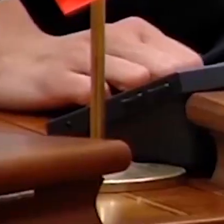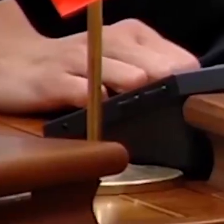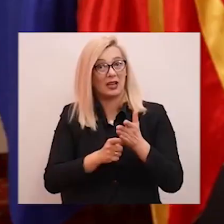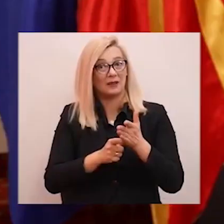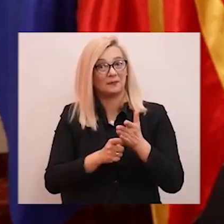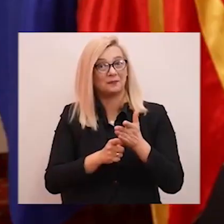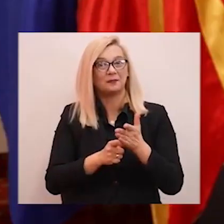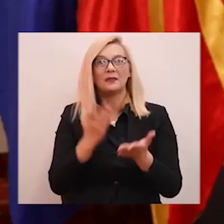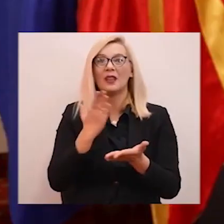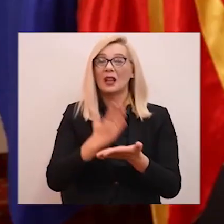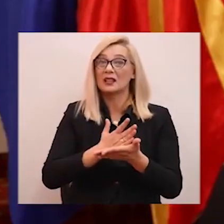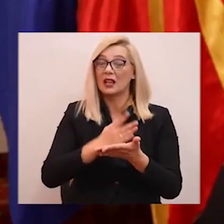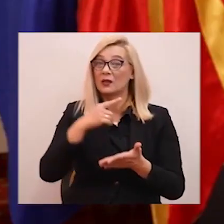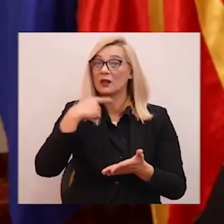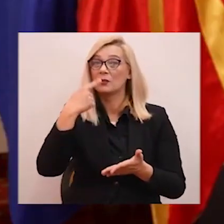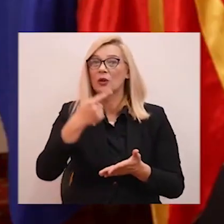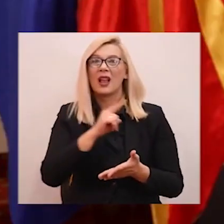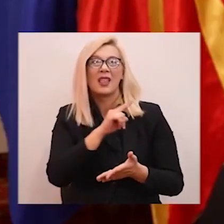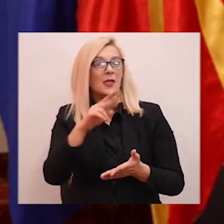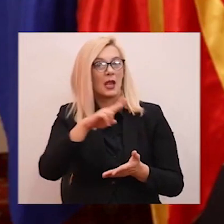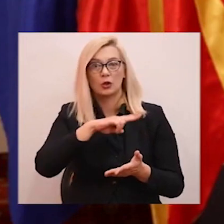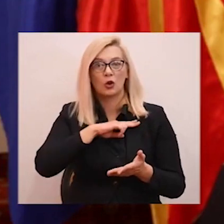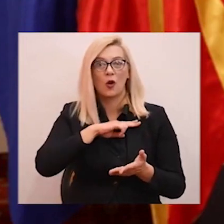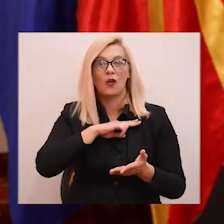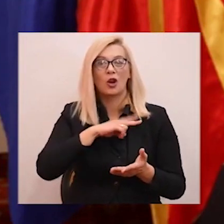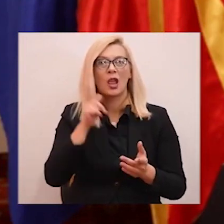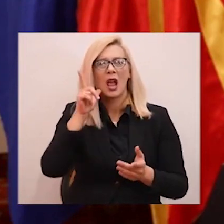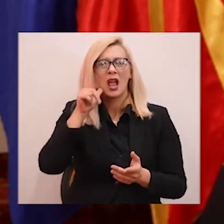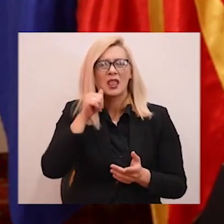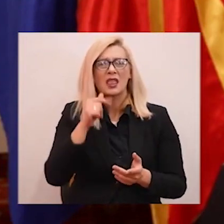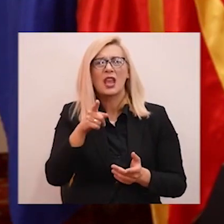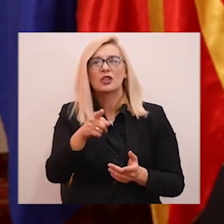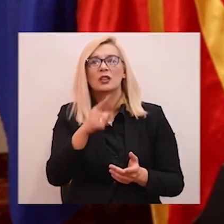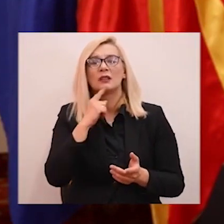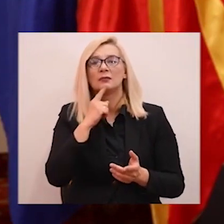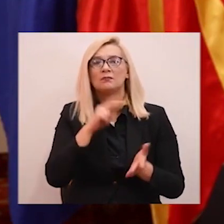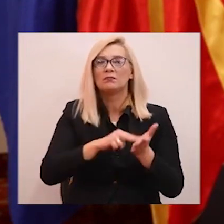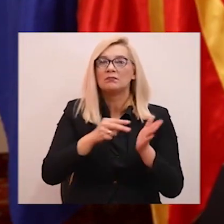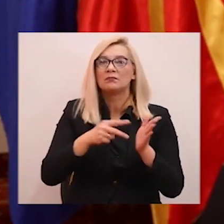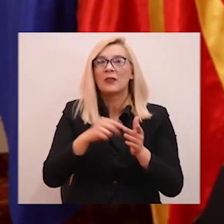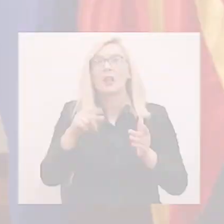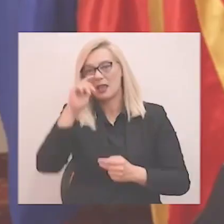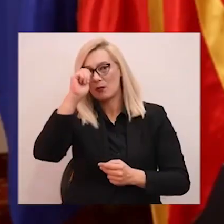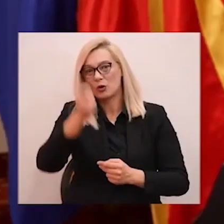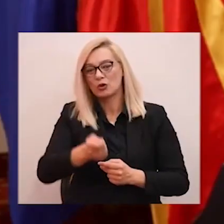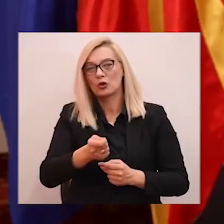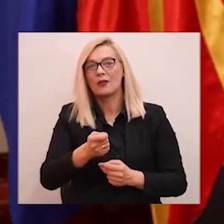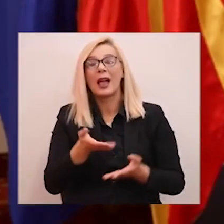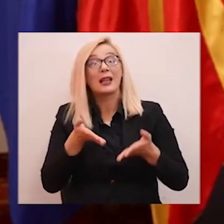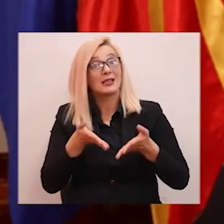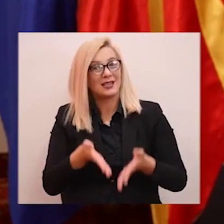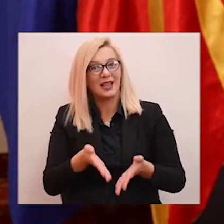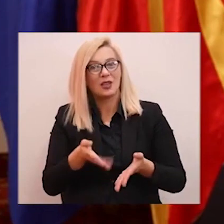Македонија. Станува збор за неодговорна и тешка геостратешка грешка.